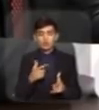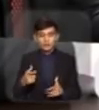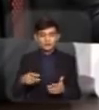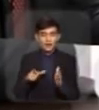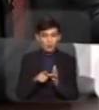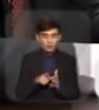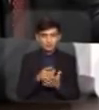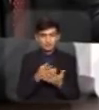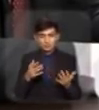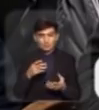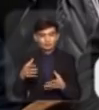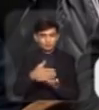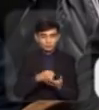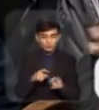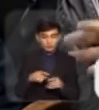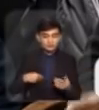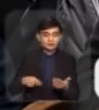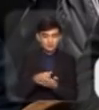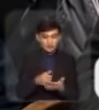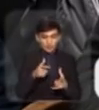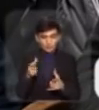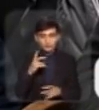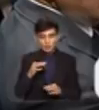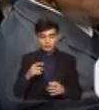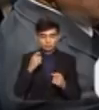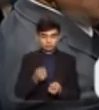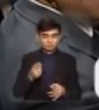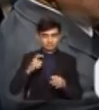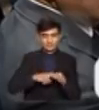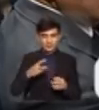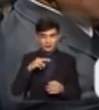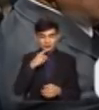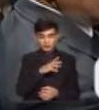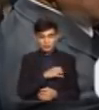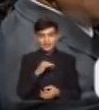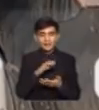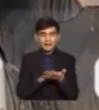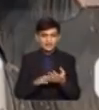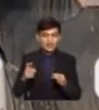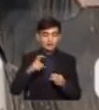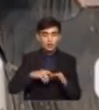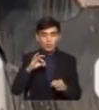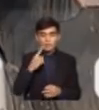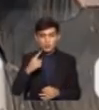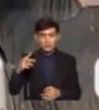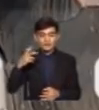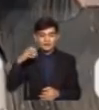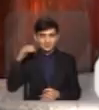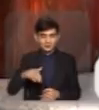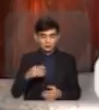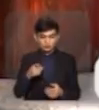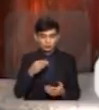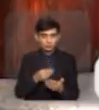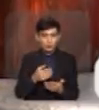пошлины, но хотят, чтобы ставки снизили. Ведь за авто старше 5 лет первичная регистрация обойдется 1 200 000. А это